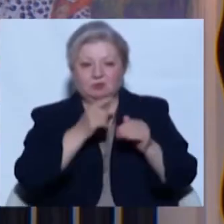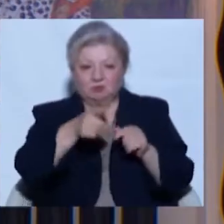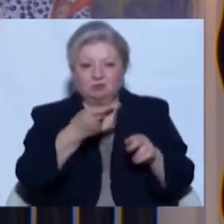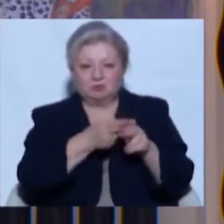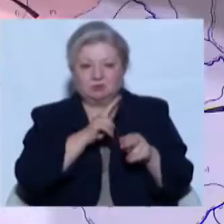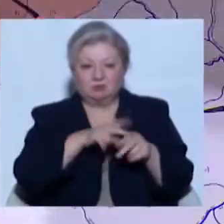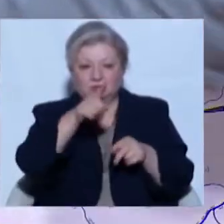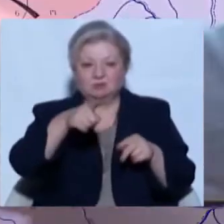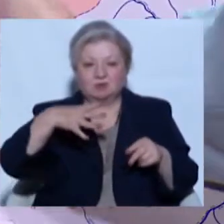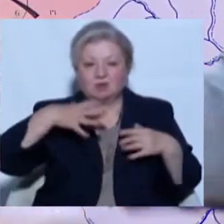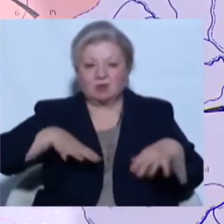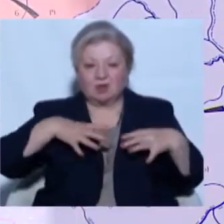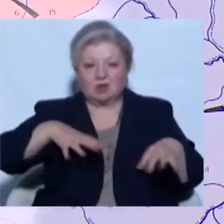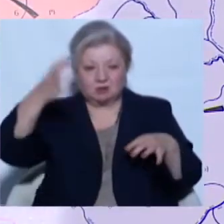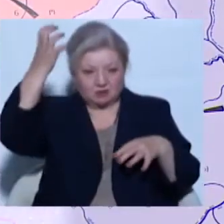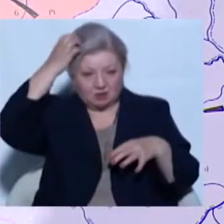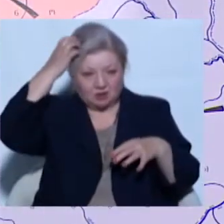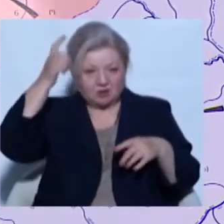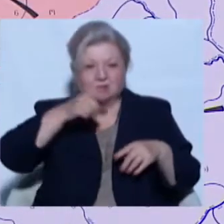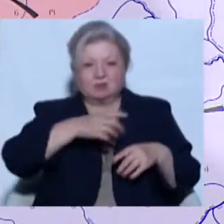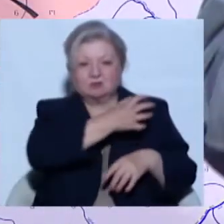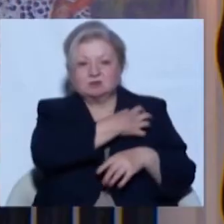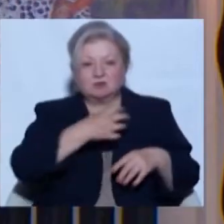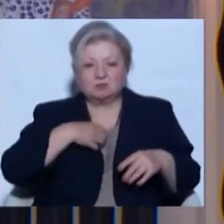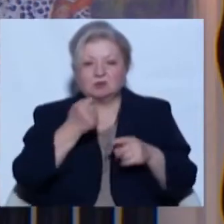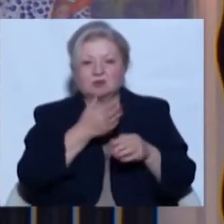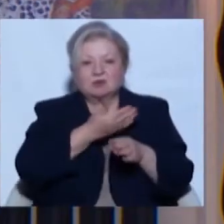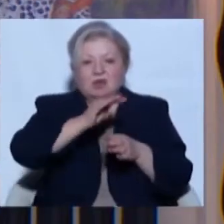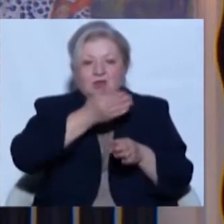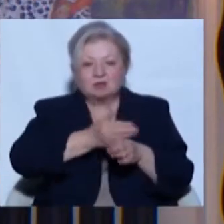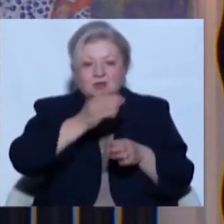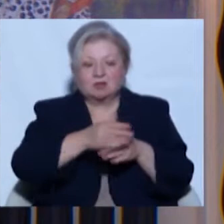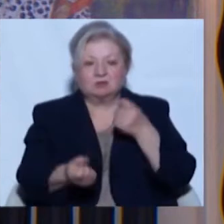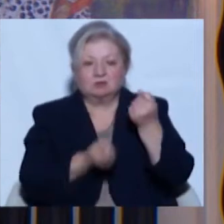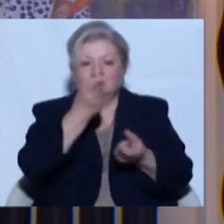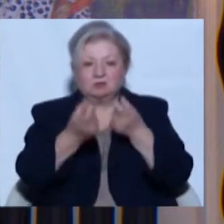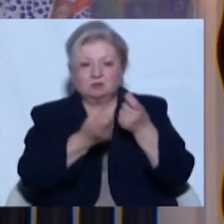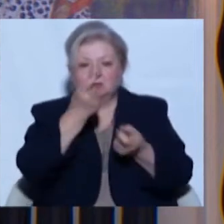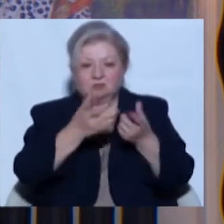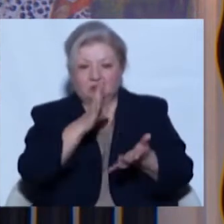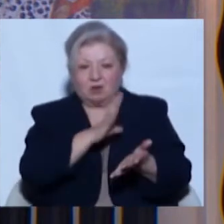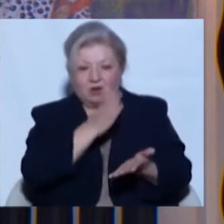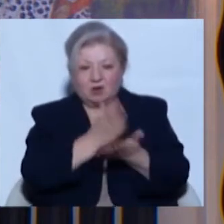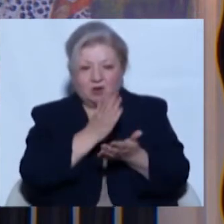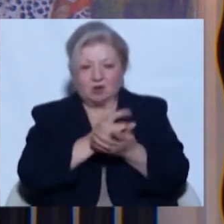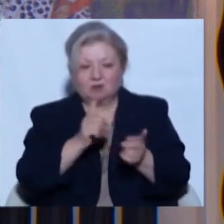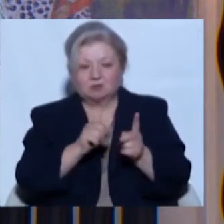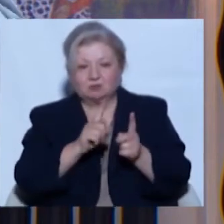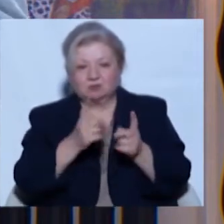შემთხვევაში ქართ-კახეთის სამეფოში და ნელ-ნელა აქ უკვე ჩდებოდა მანუფაქტურები, რომელსაც რამარტო რაღაც